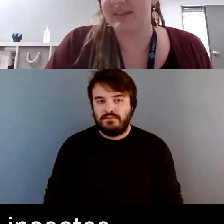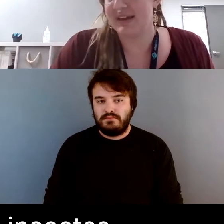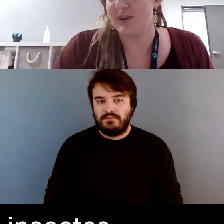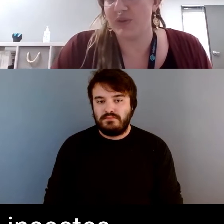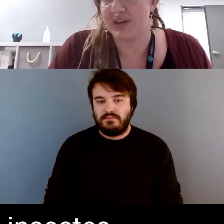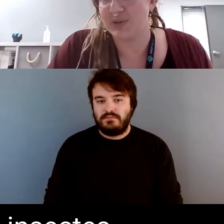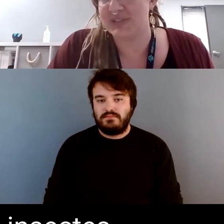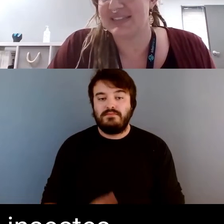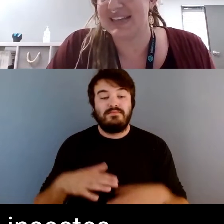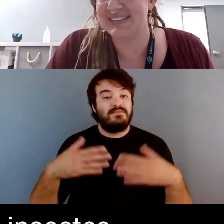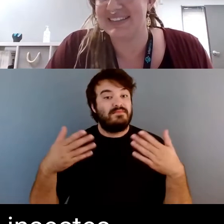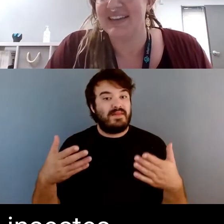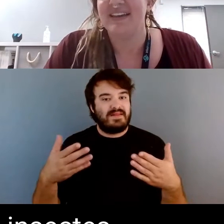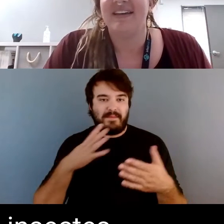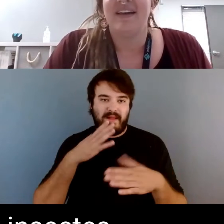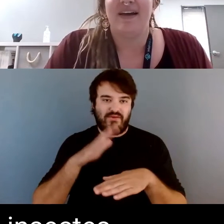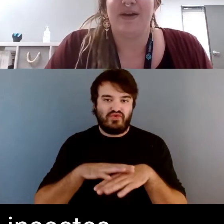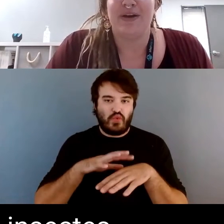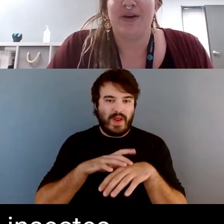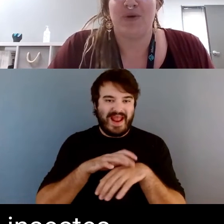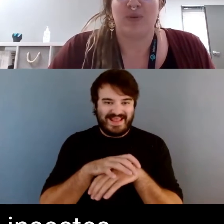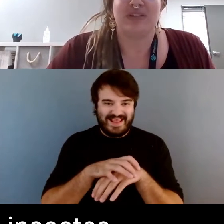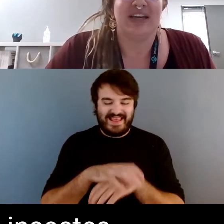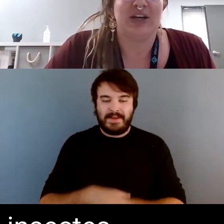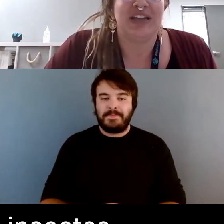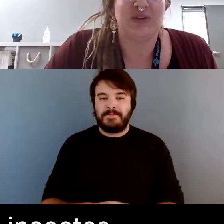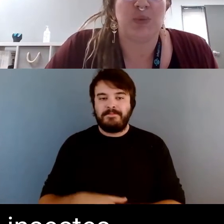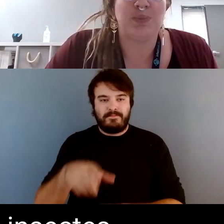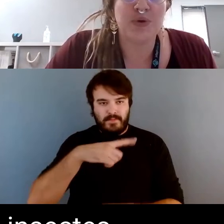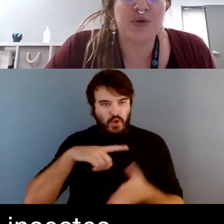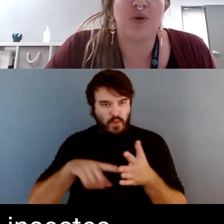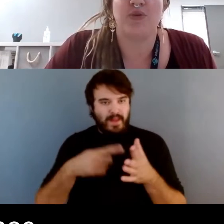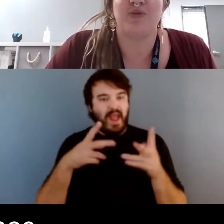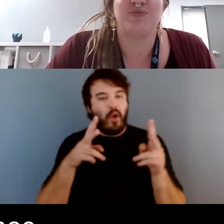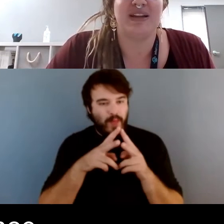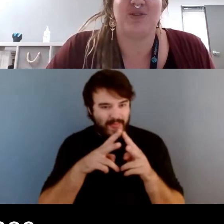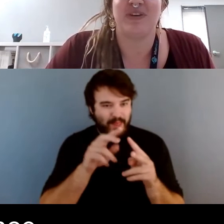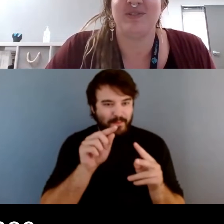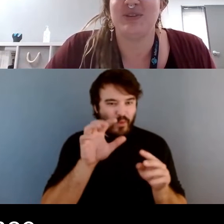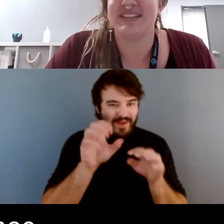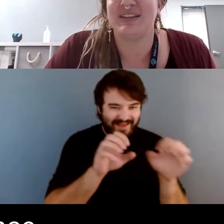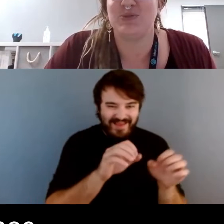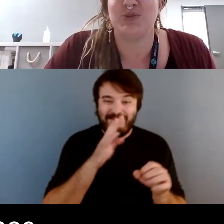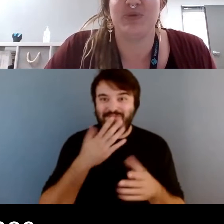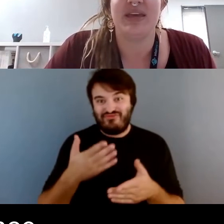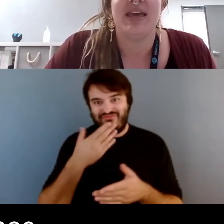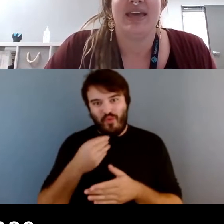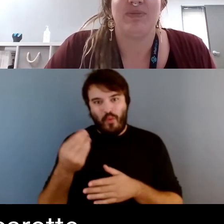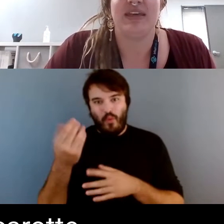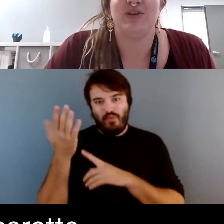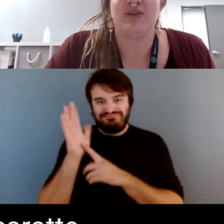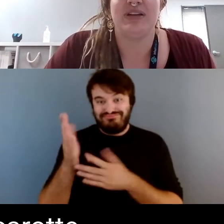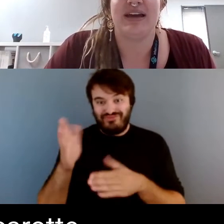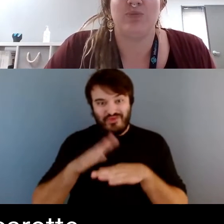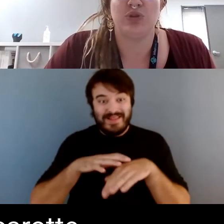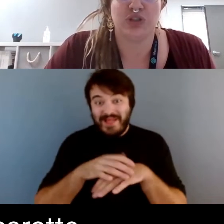Et maintenant, on est rendu aux insectes. On commence à les reconnaître un peu. On a eu une belle conférence sur les insectes aujourd'hui. Eh